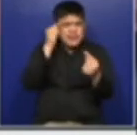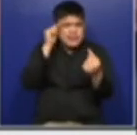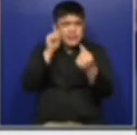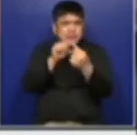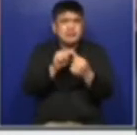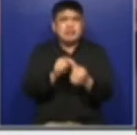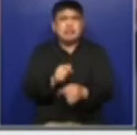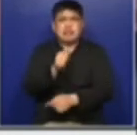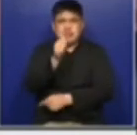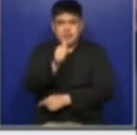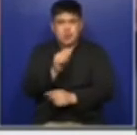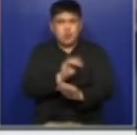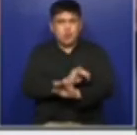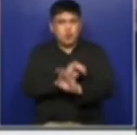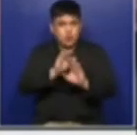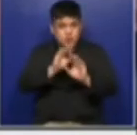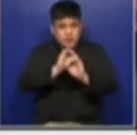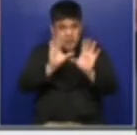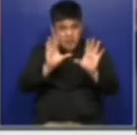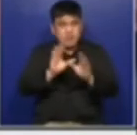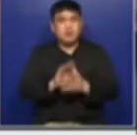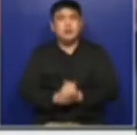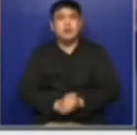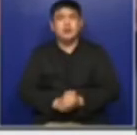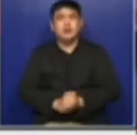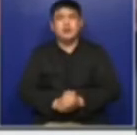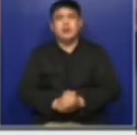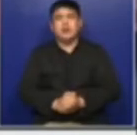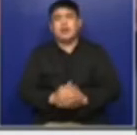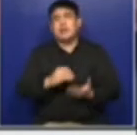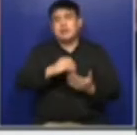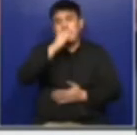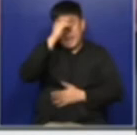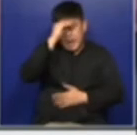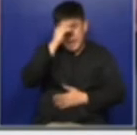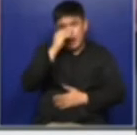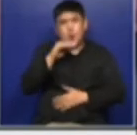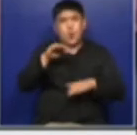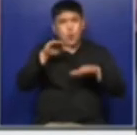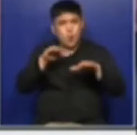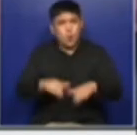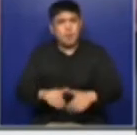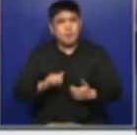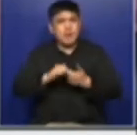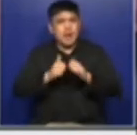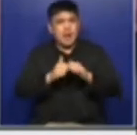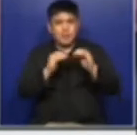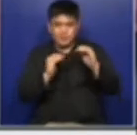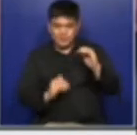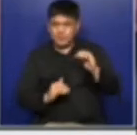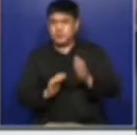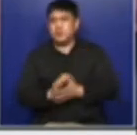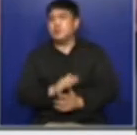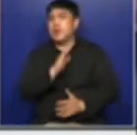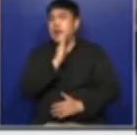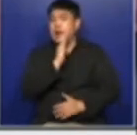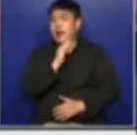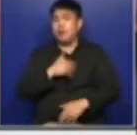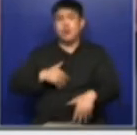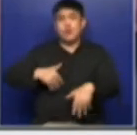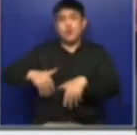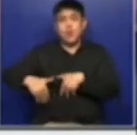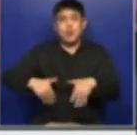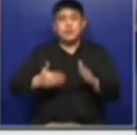ขึ้นนะครับพัฒนาด้านการศึกษาเพื่อลดความเหลื่อมล้ำเงี้ยนะครับคนชนบทสามารถจะมีเข้าถึ